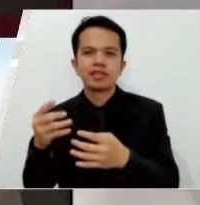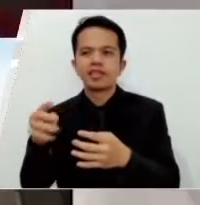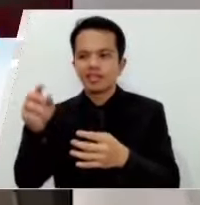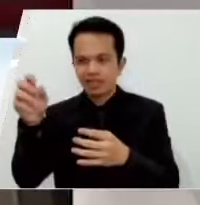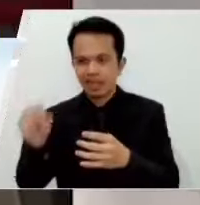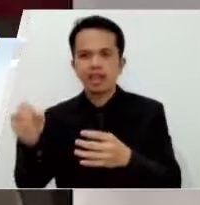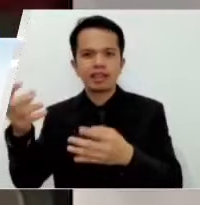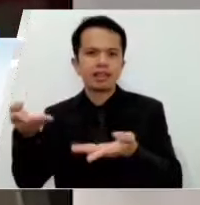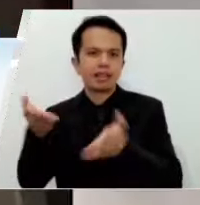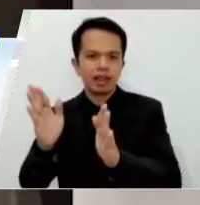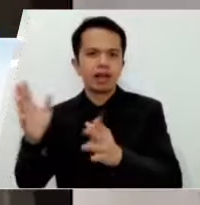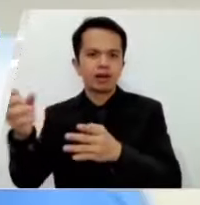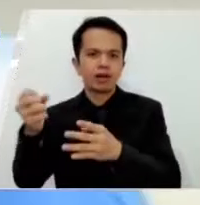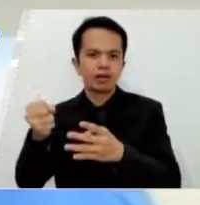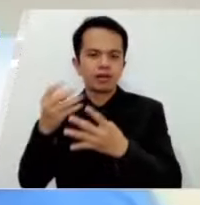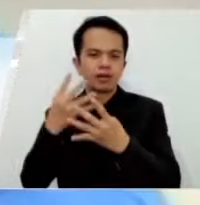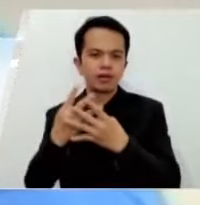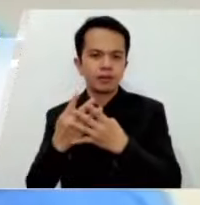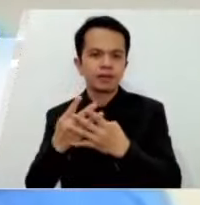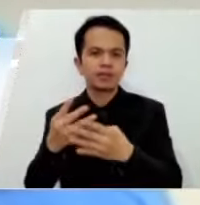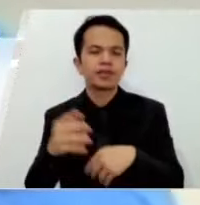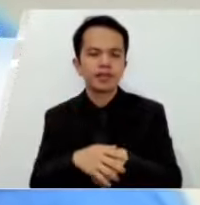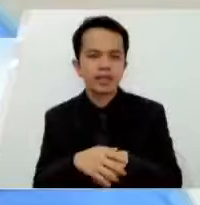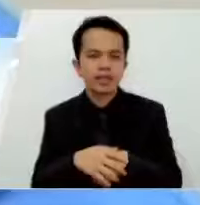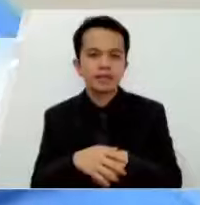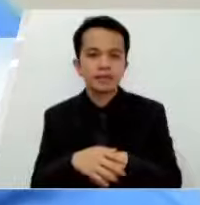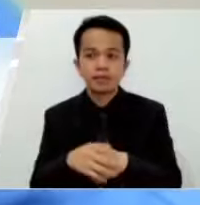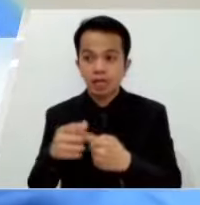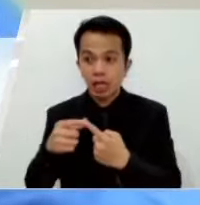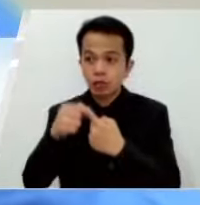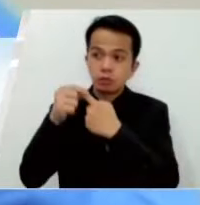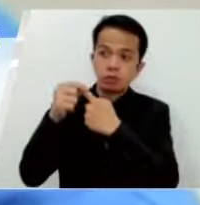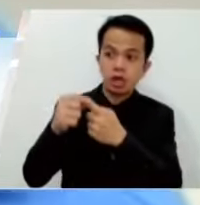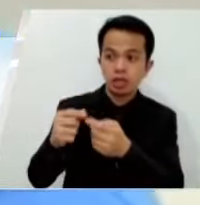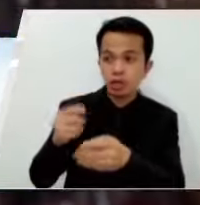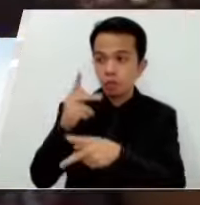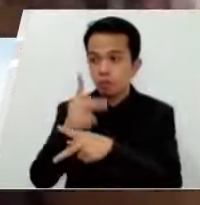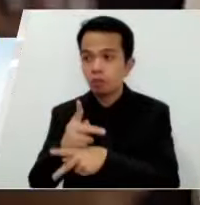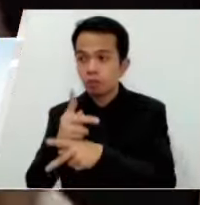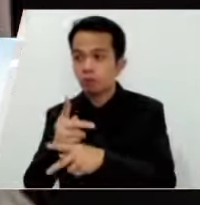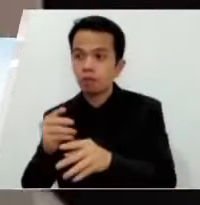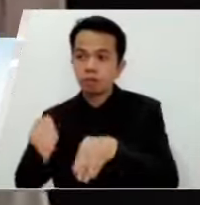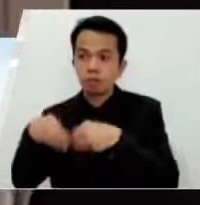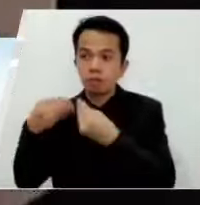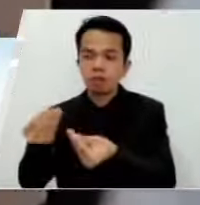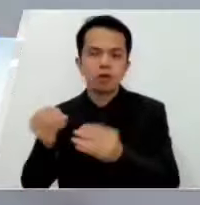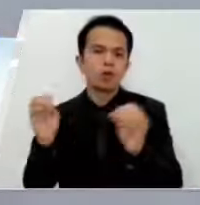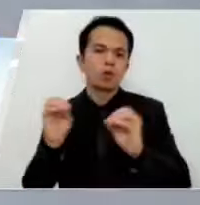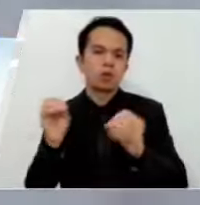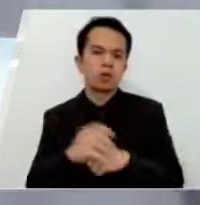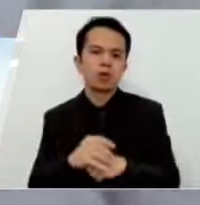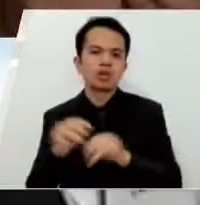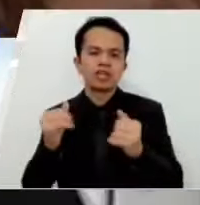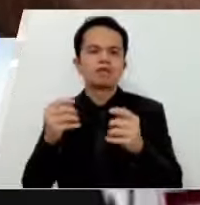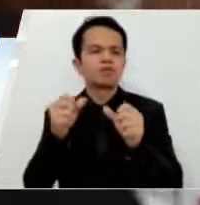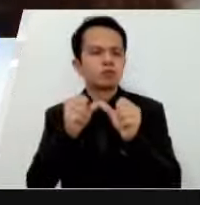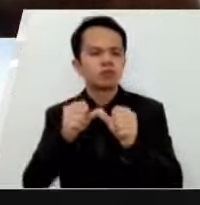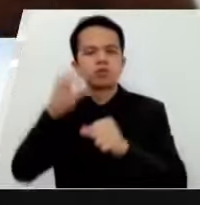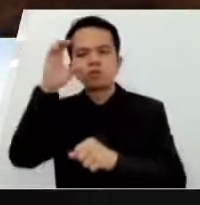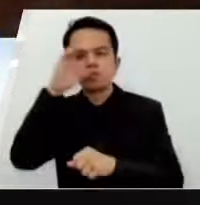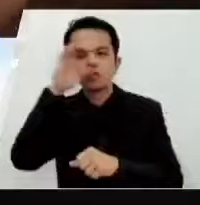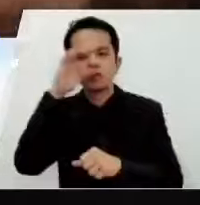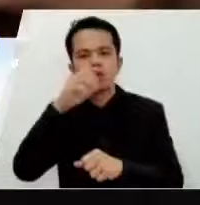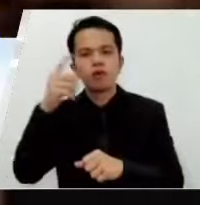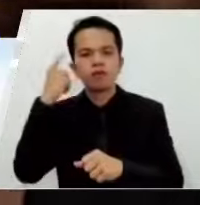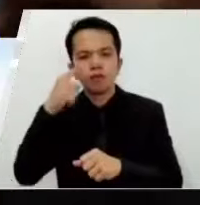ng isang sibilyan. Wala raw special treatment sa pastor at patuloy ang manhunt operation para maisilbi ang